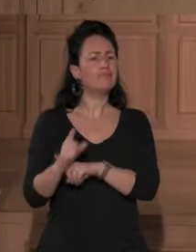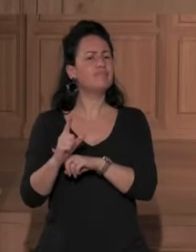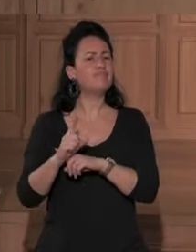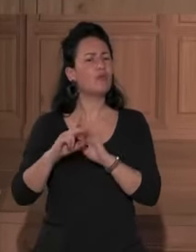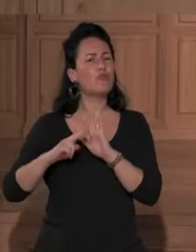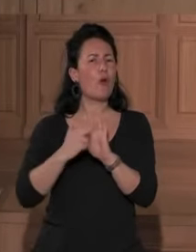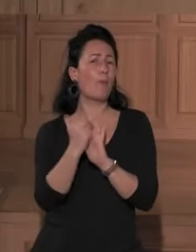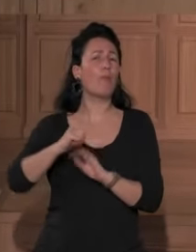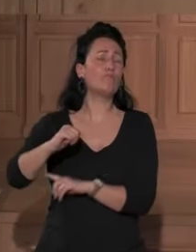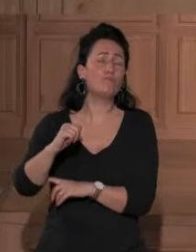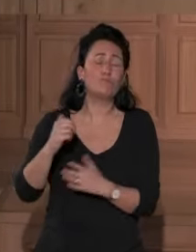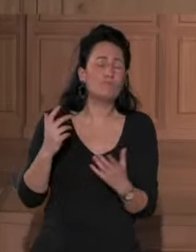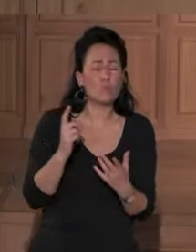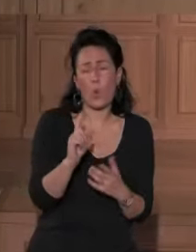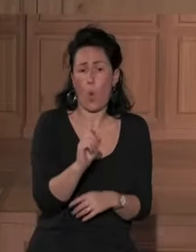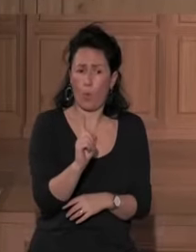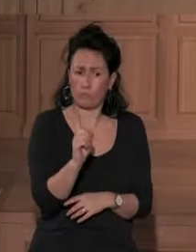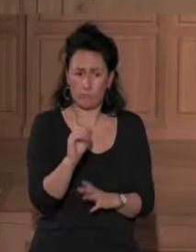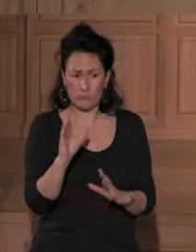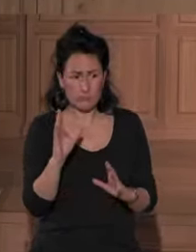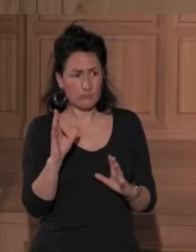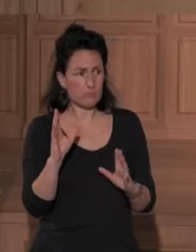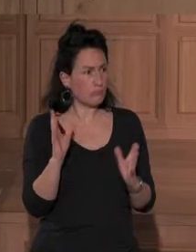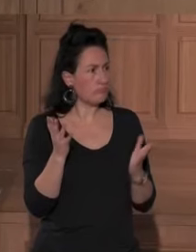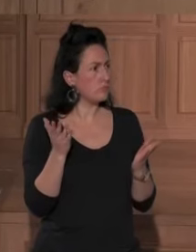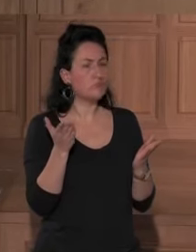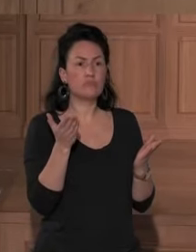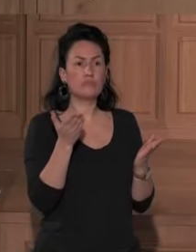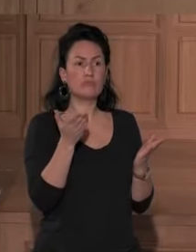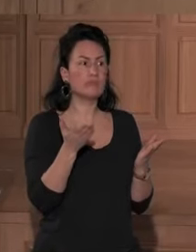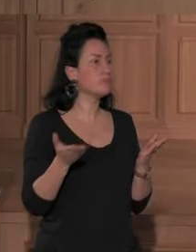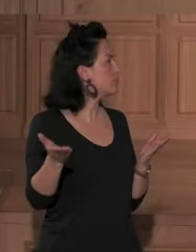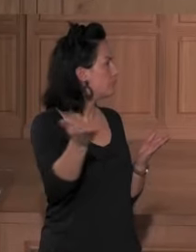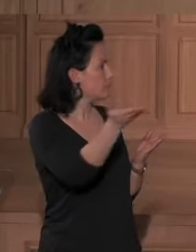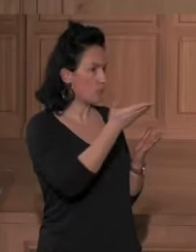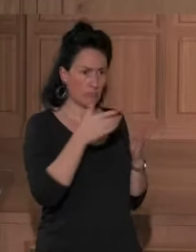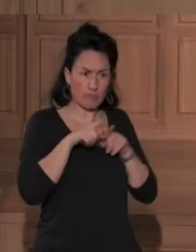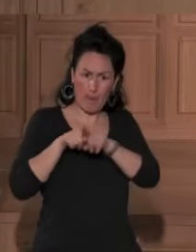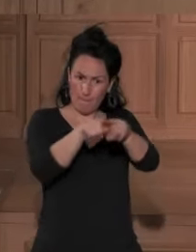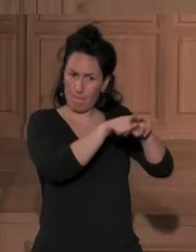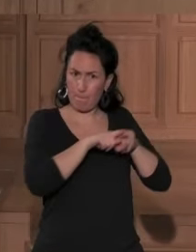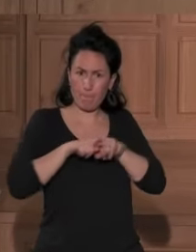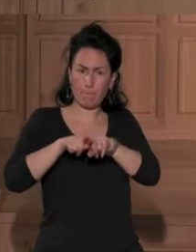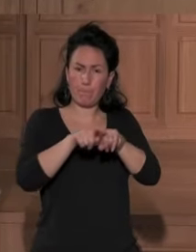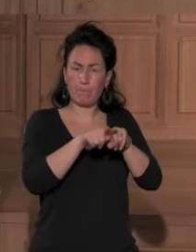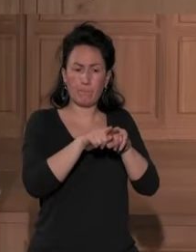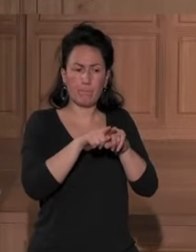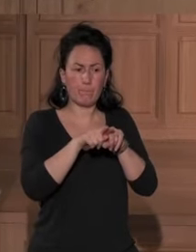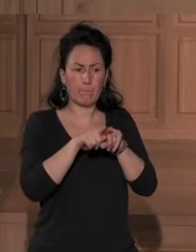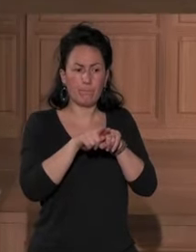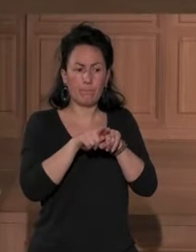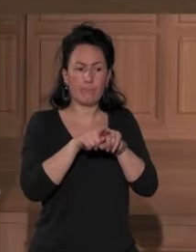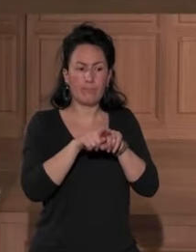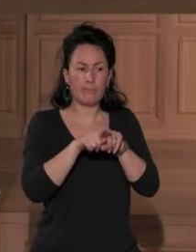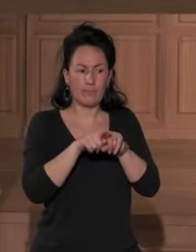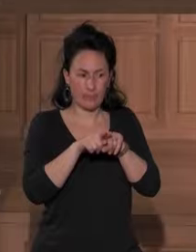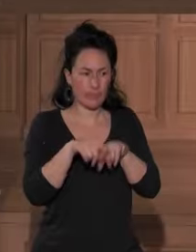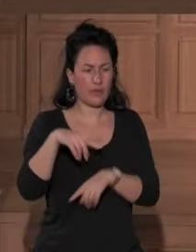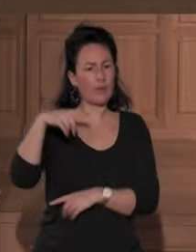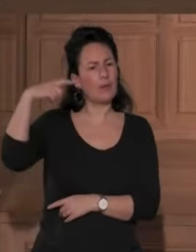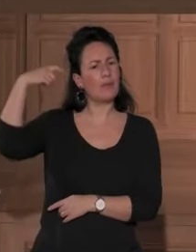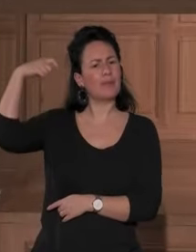normes. Rien de différent avec tous ceux qui sont dans la salle. On est les mêmes, on est pareil que vous, c'est pas... Le président